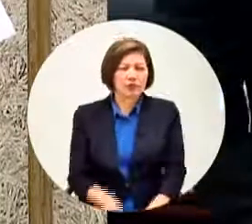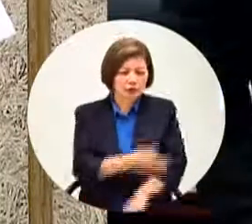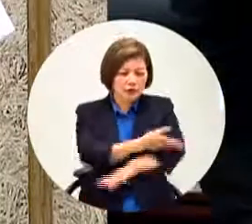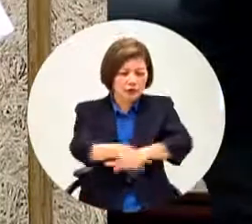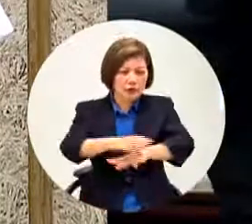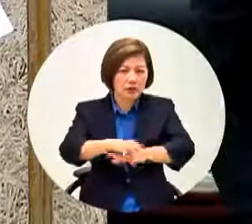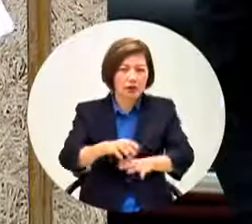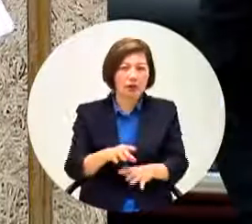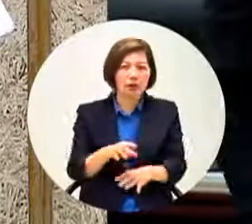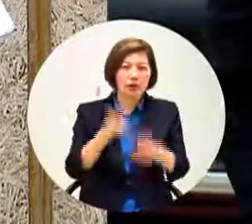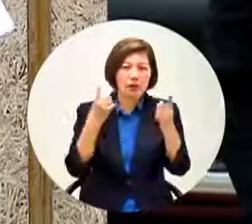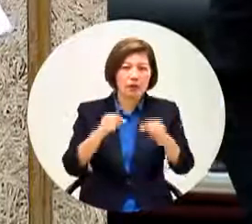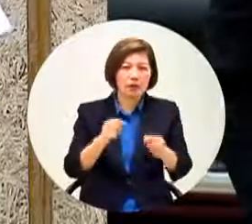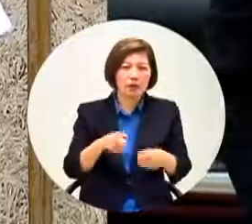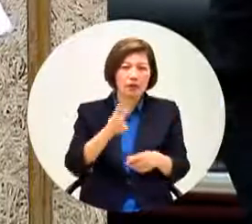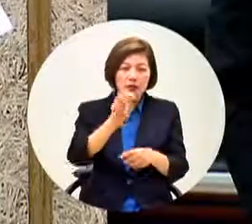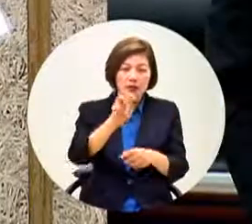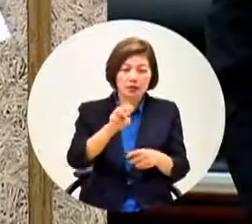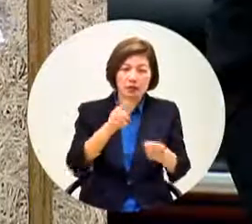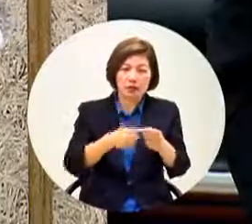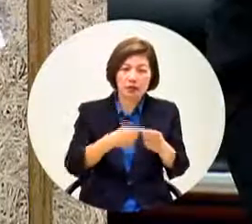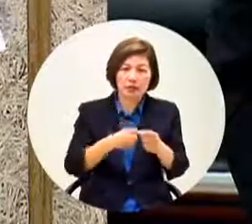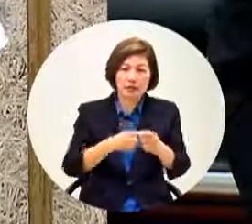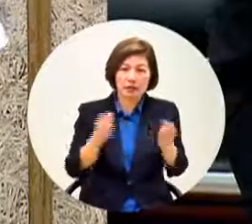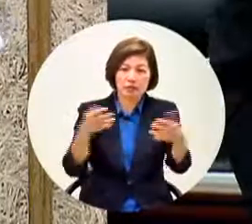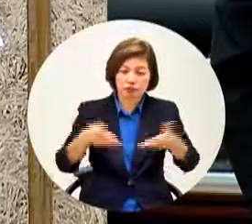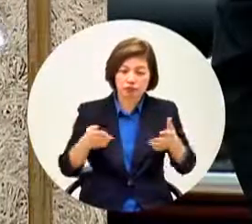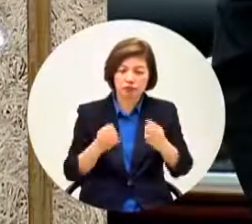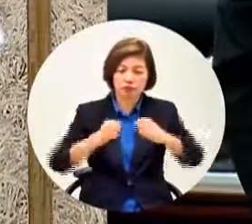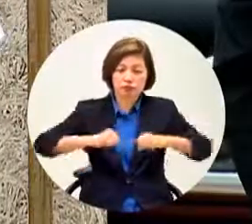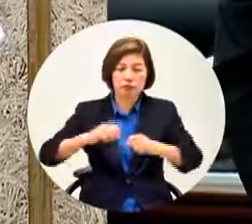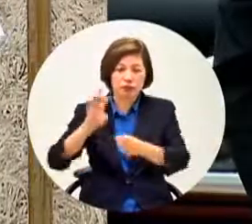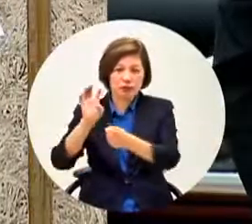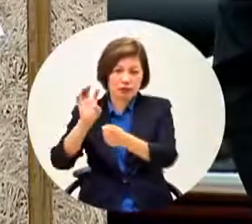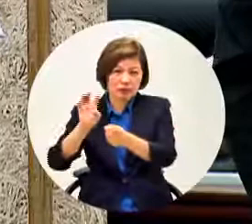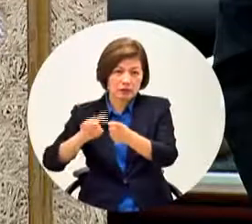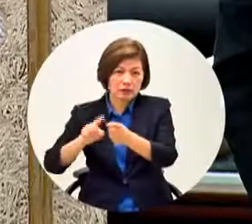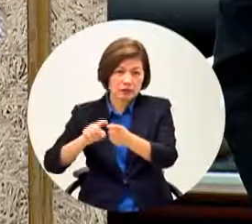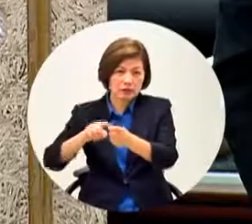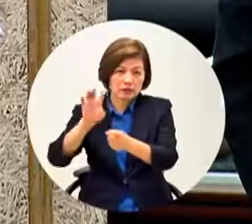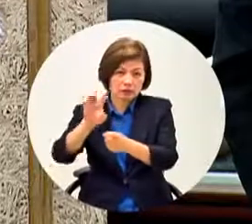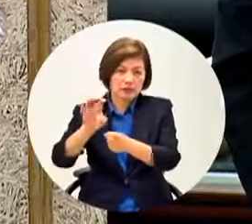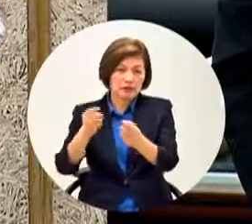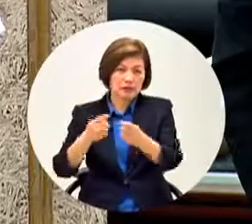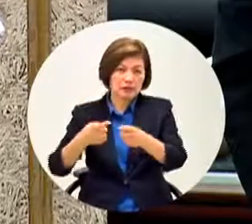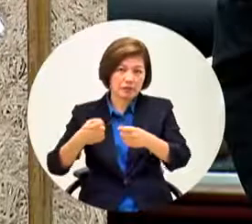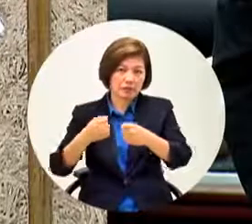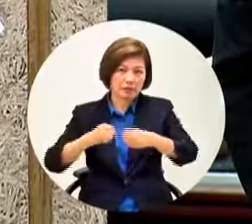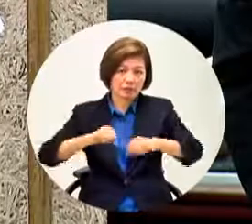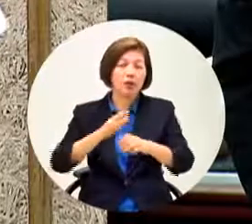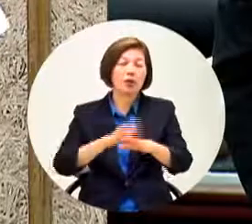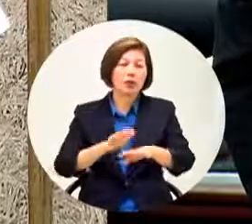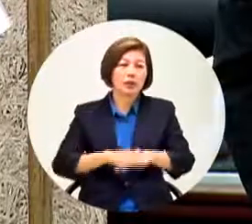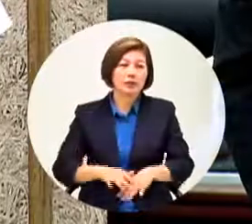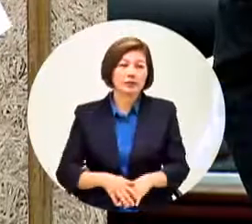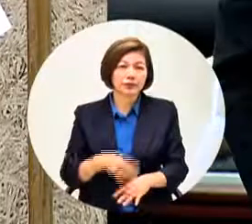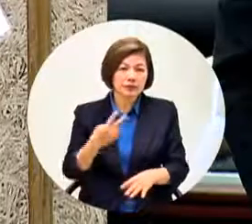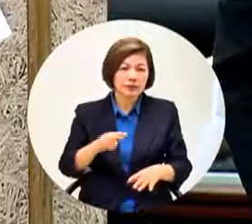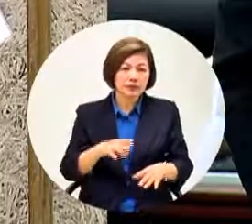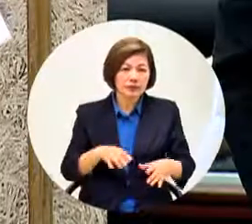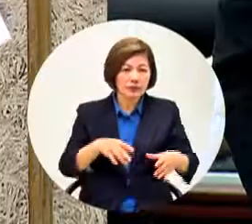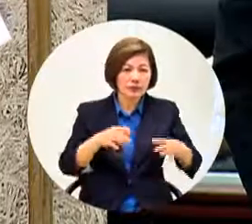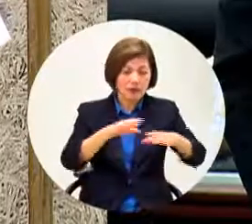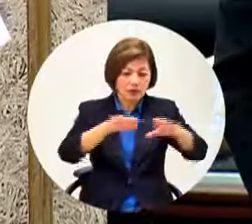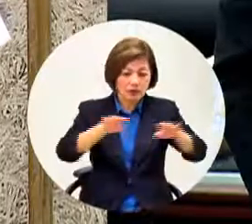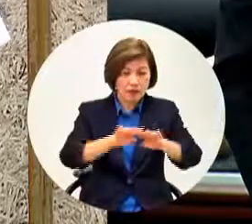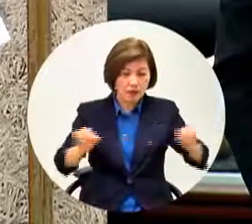33米拓宽为40米。那另外就是在这个防汛道路下面增设了2孔5米宽的箱涵，